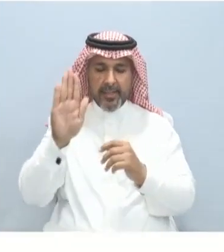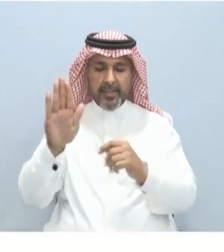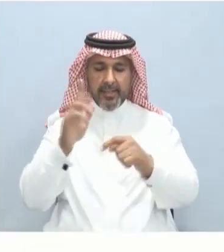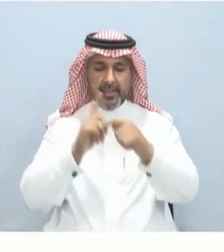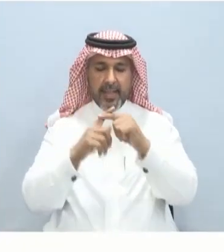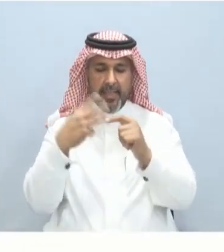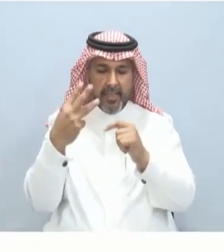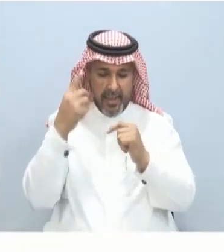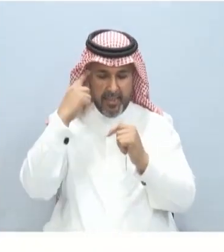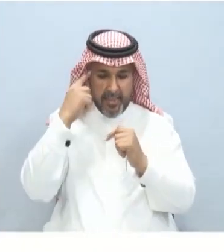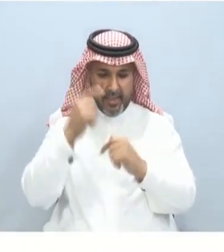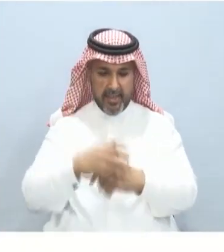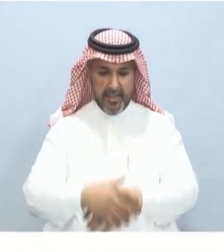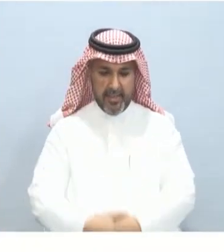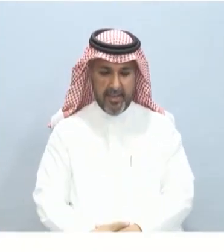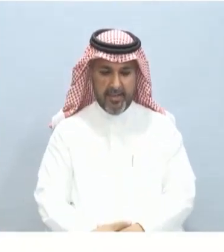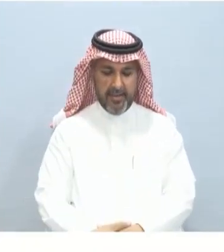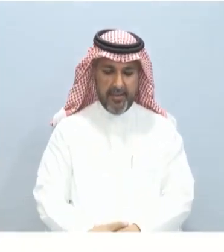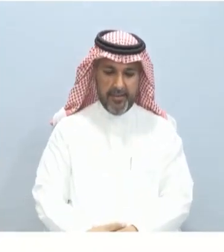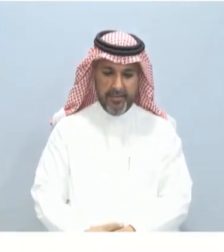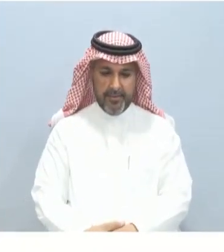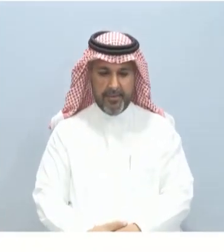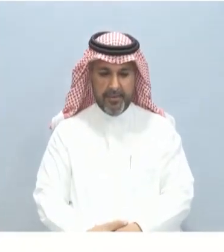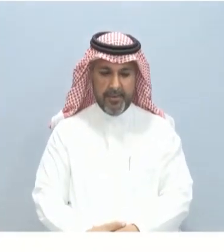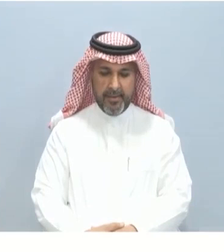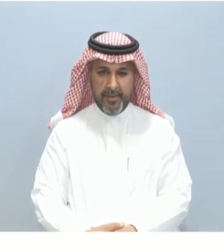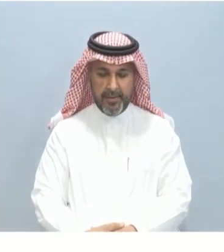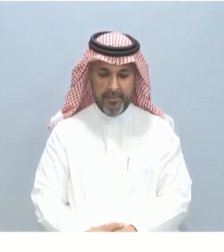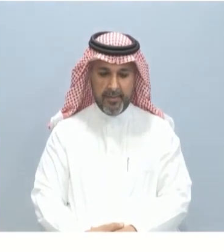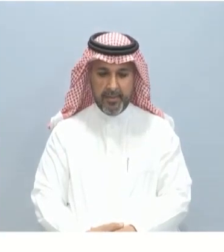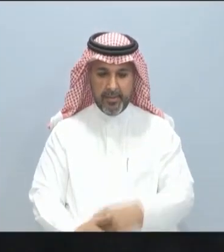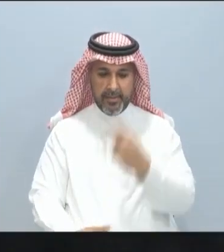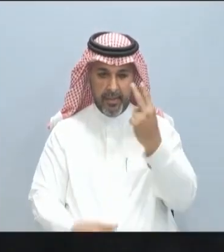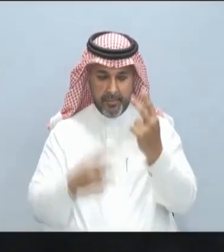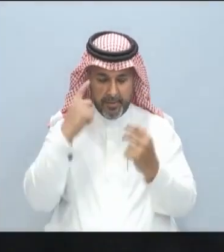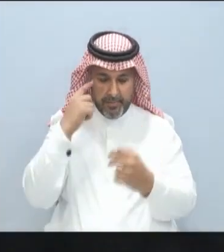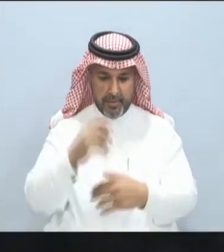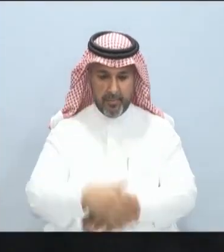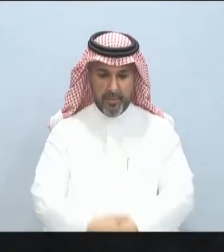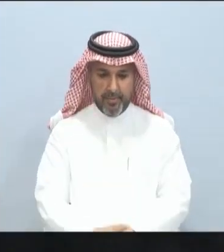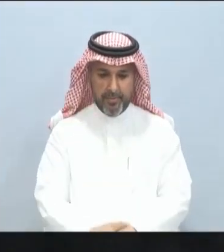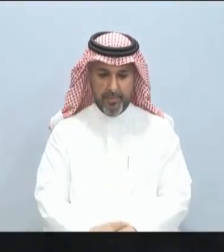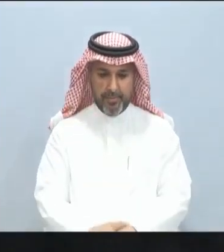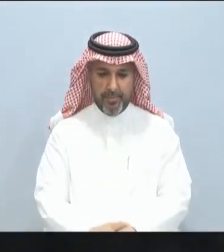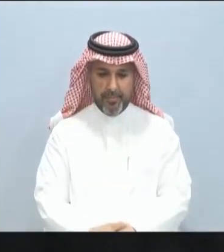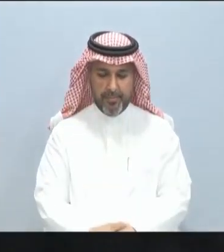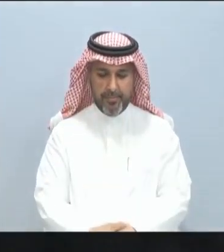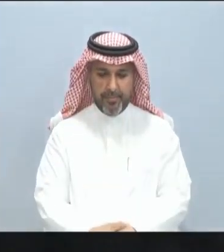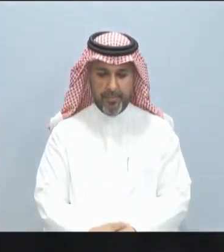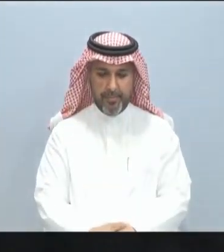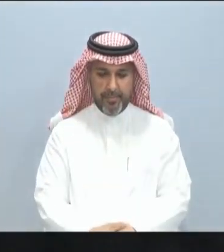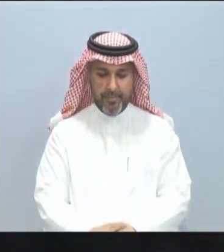اذا هذا ما يسمى بالمربع الكامل اذا استرجعنا سويا طريقه التعامل مع المربع